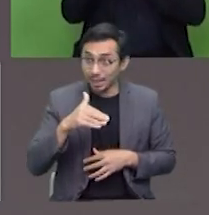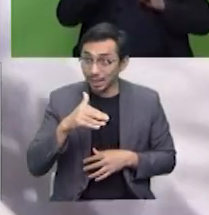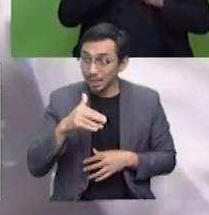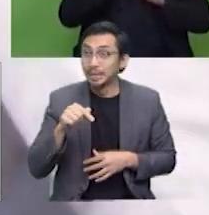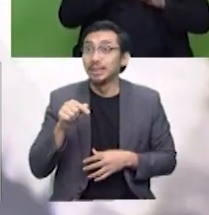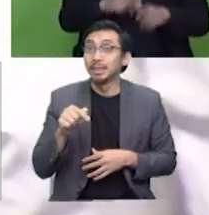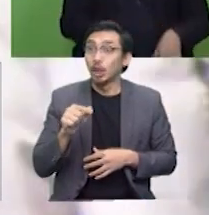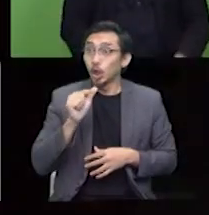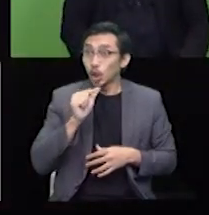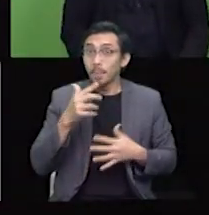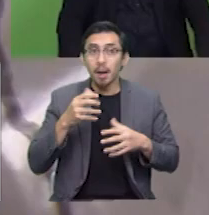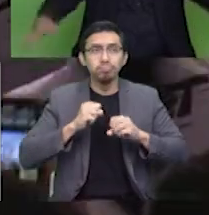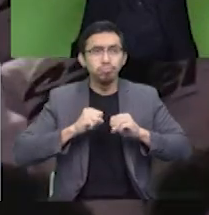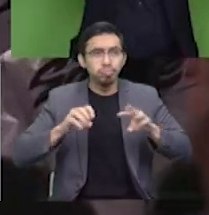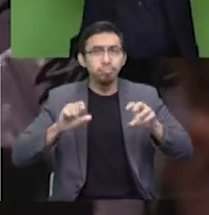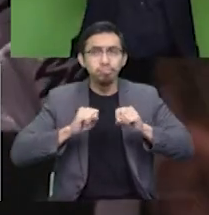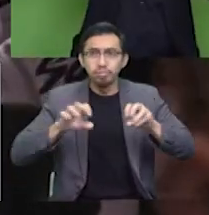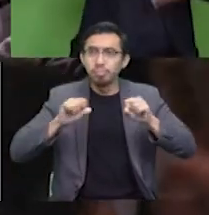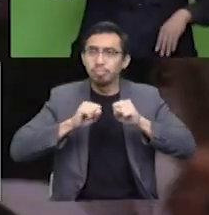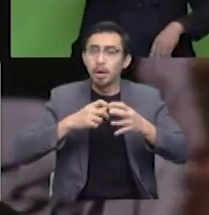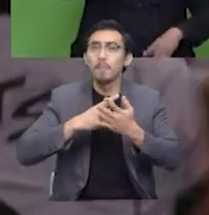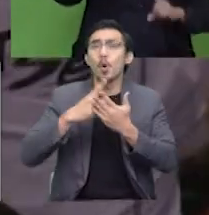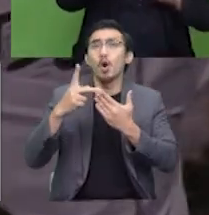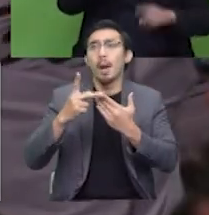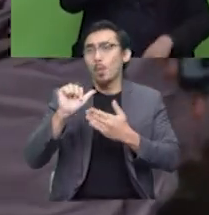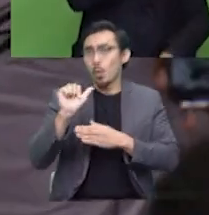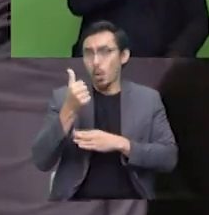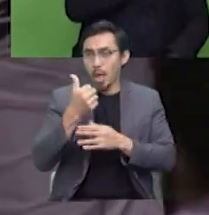yakin untuk memilih Ganjar Mahfud sebagai pemimpin